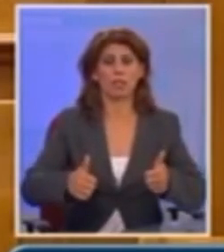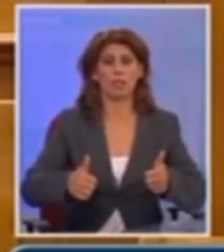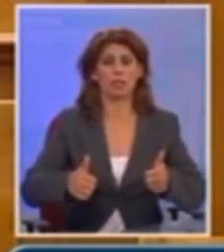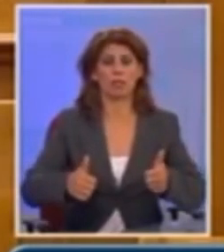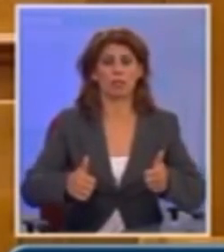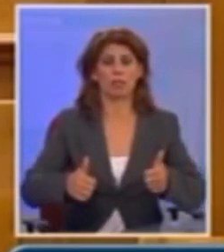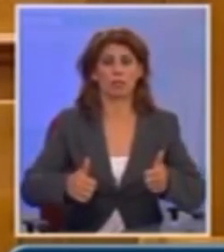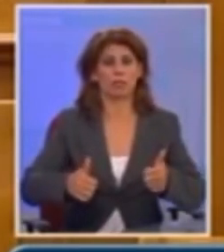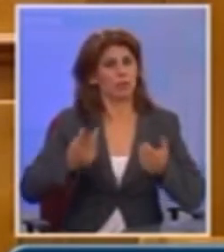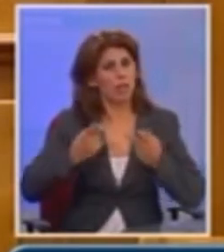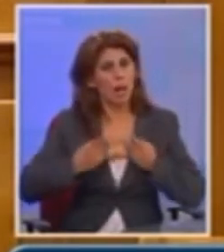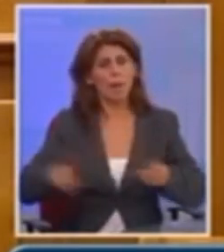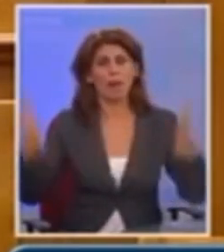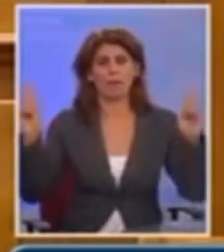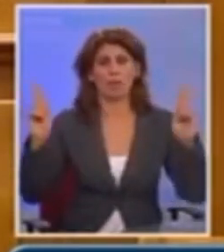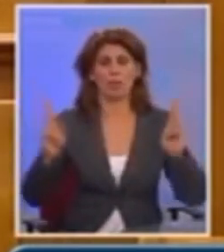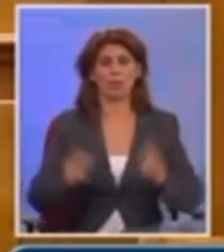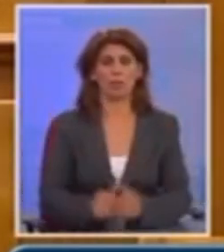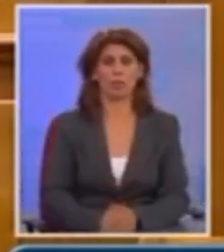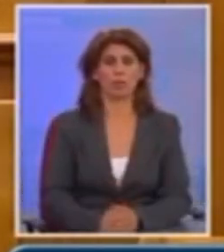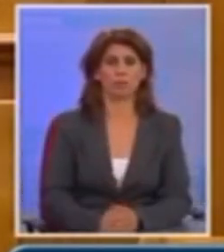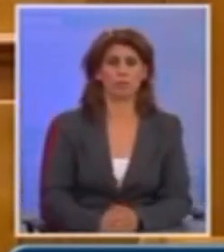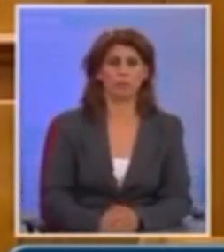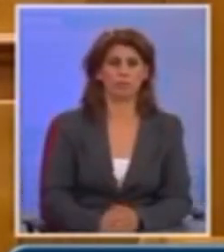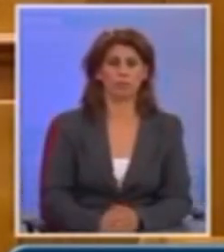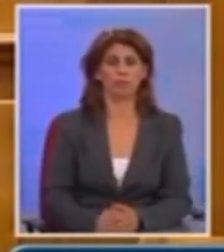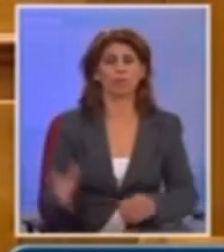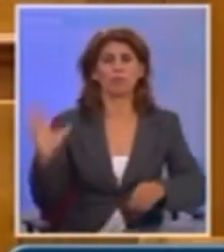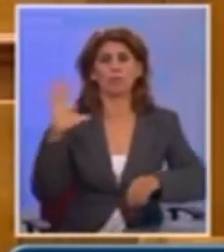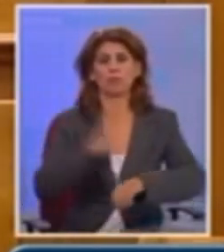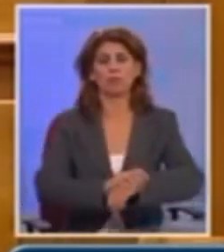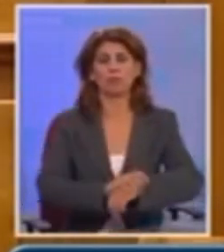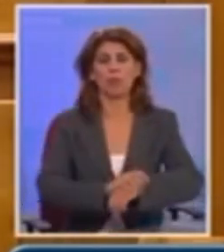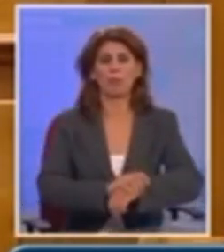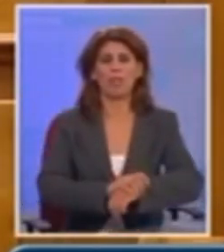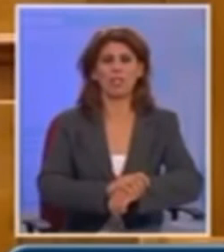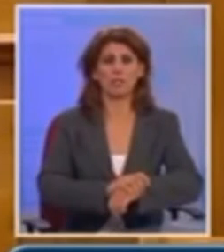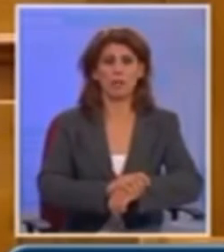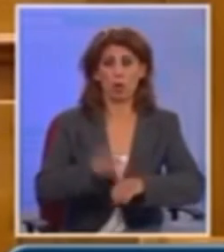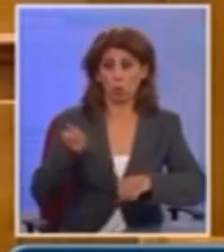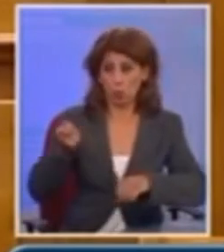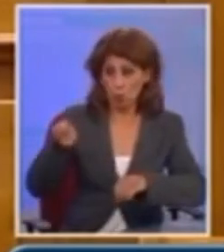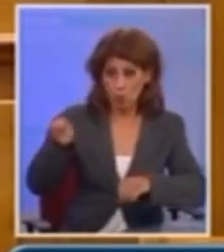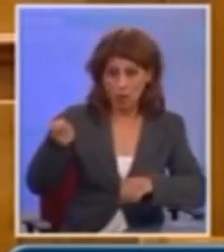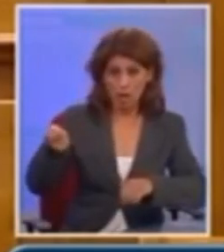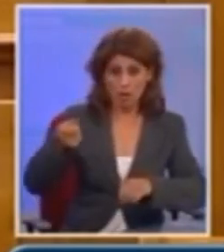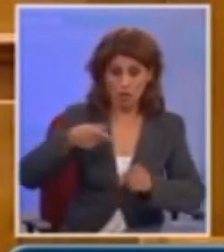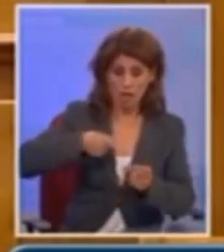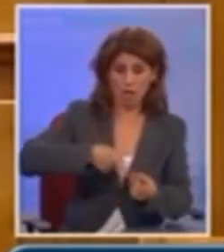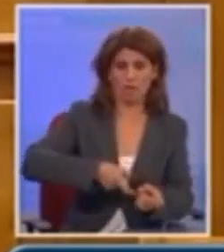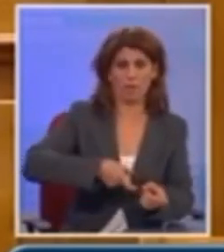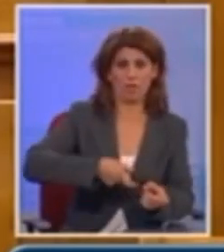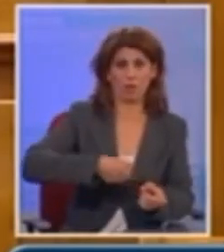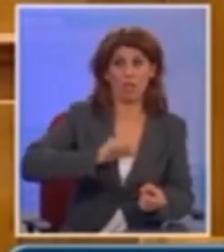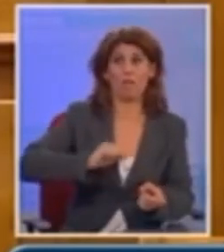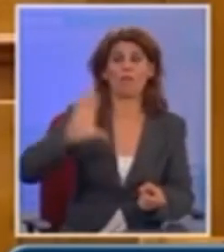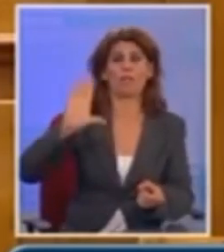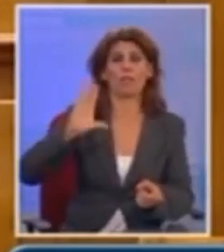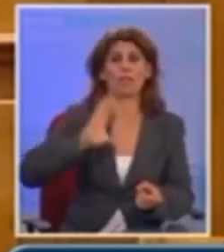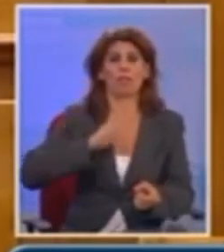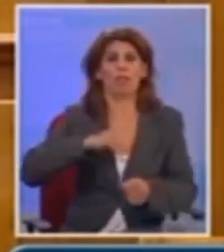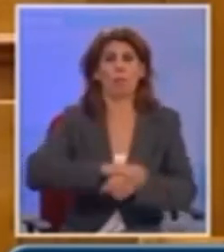να απελευθερωθεί από τα δεσμά του χρέους και των εκβιασμών.